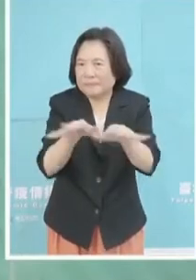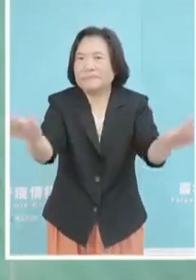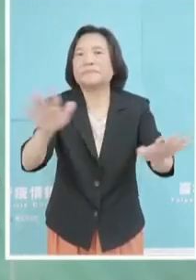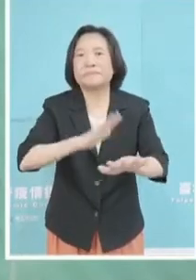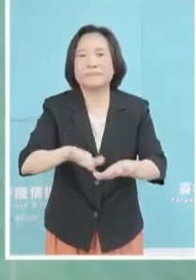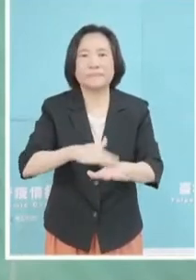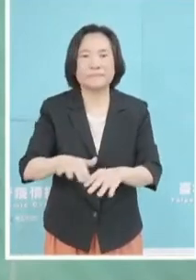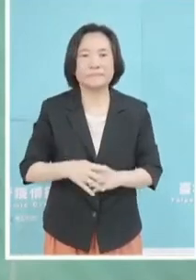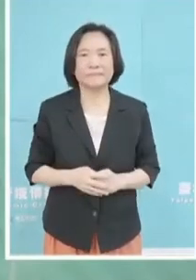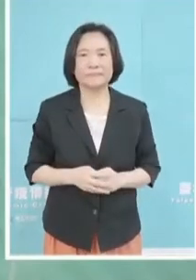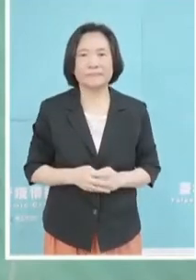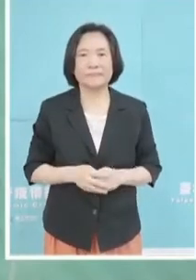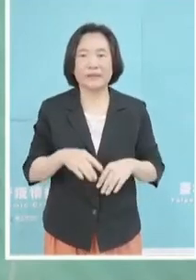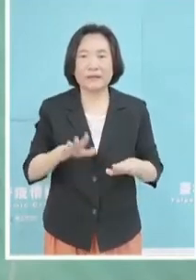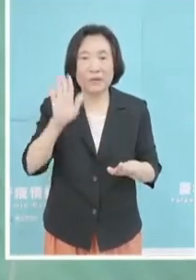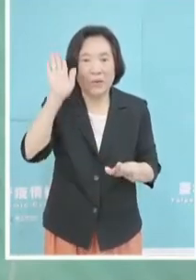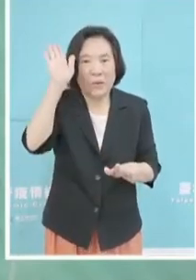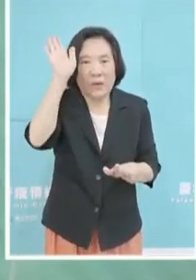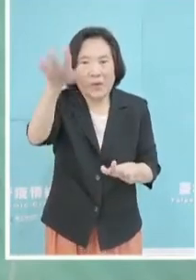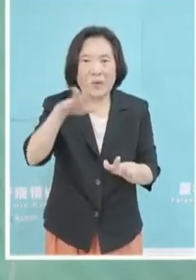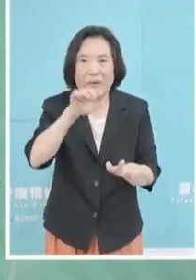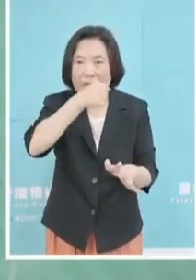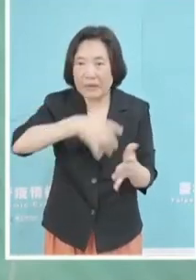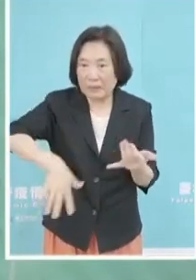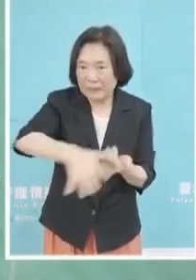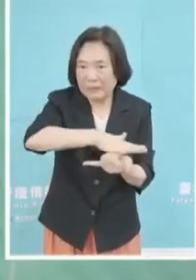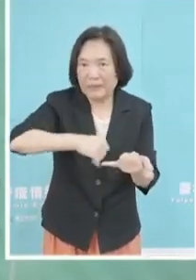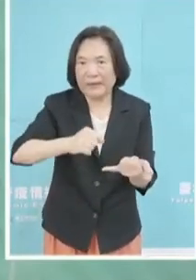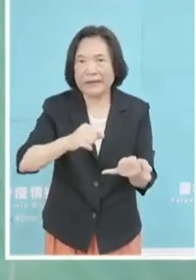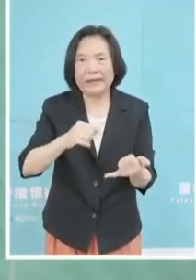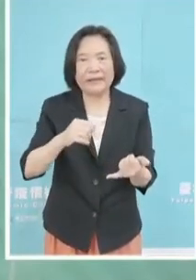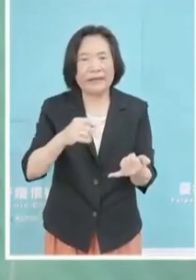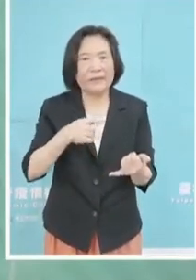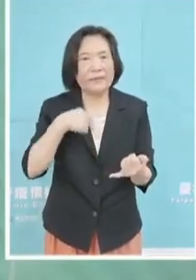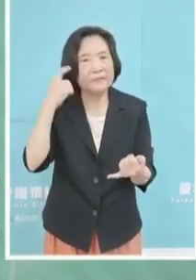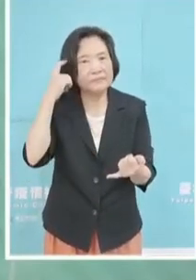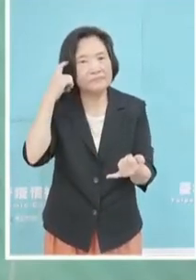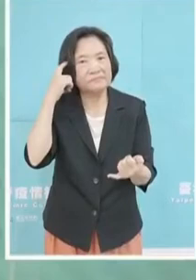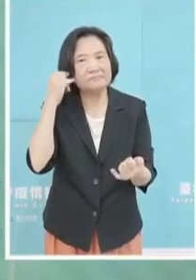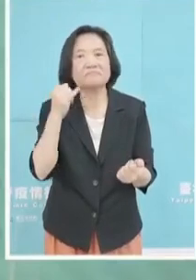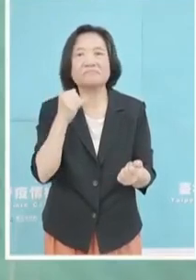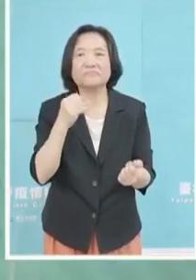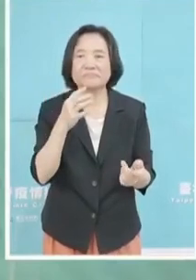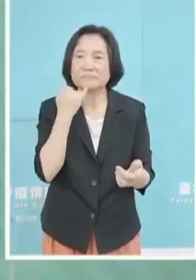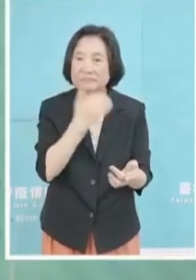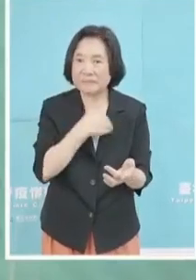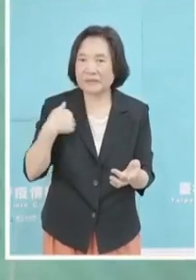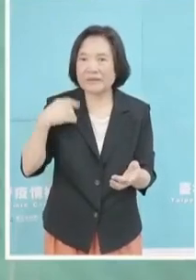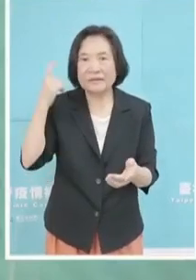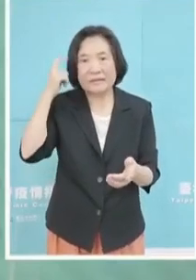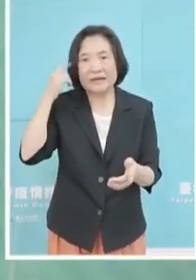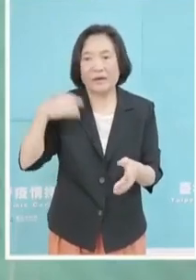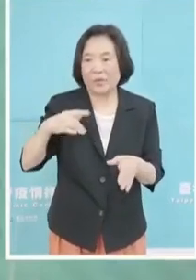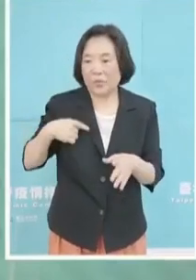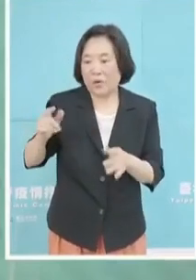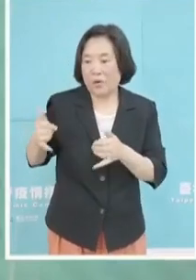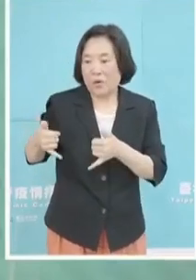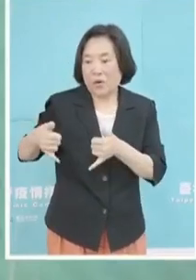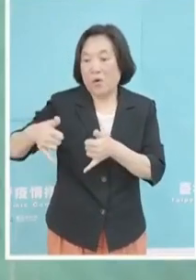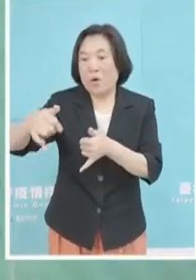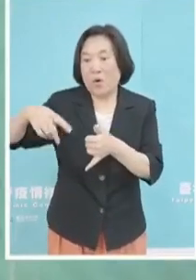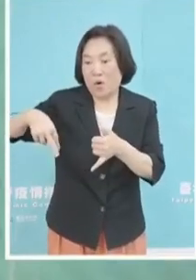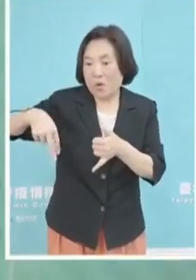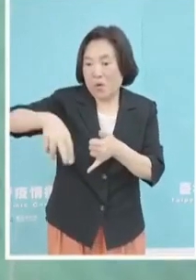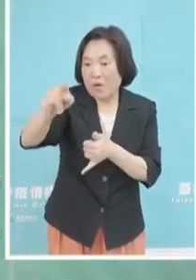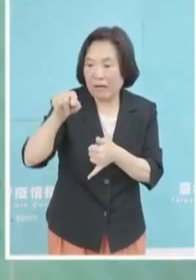来整个台湾，你知道哈，我们一个心态就是说，随时你要把旁边有感染案例啊，都有可能出现，